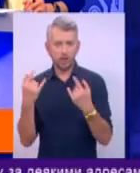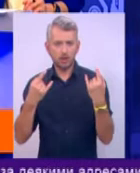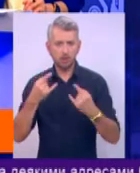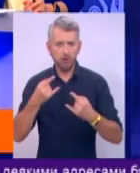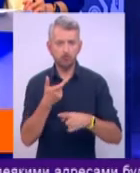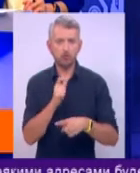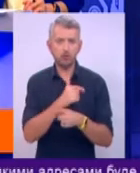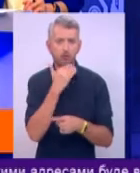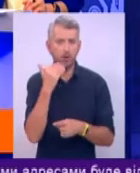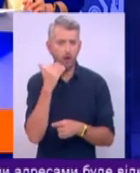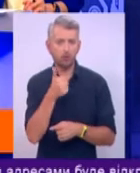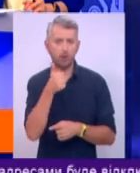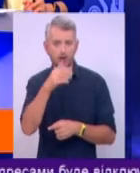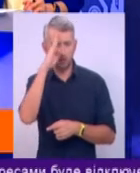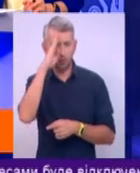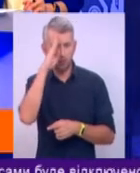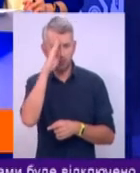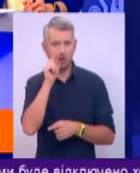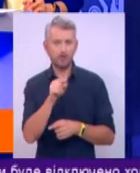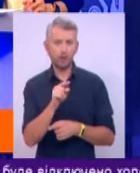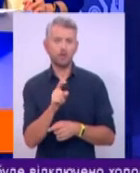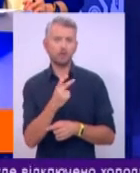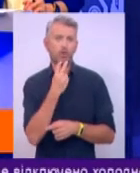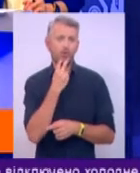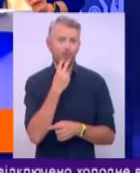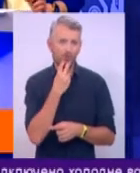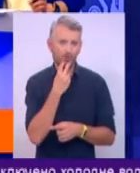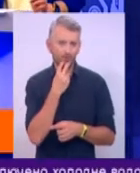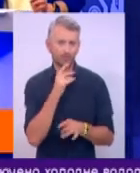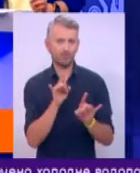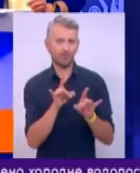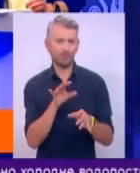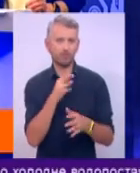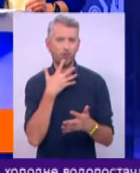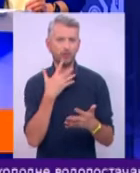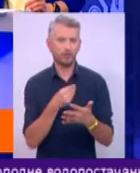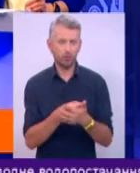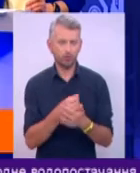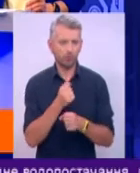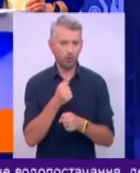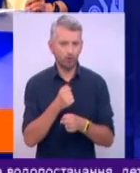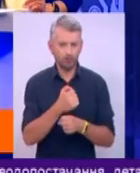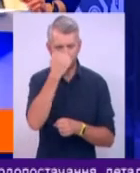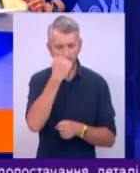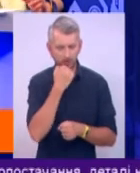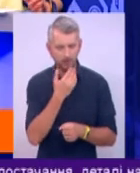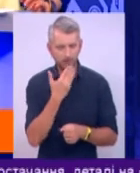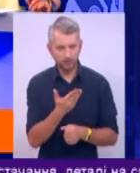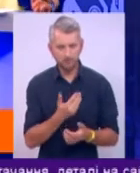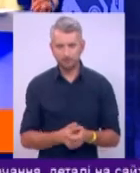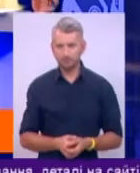дуже багато, ну, гарні хлопці, і вони з гумором інколи говорять про свою роботу. Спасибі.